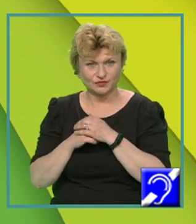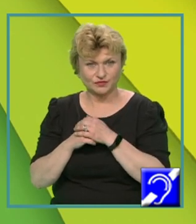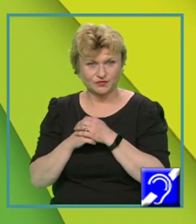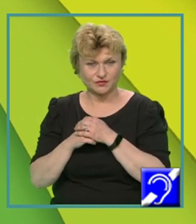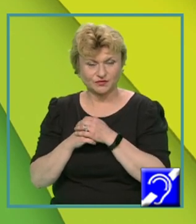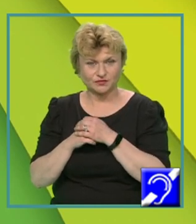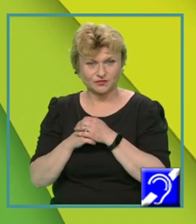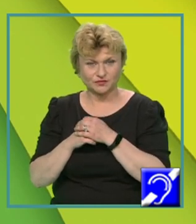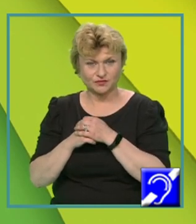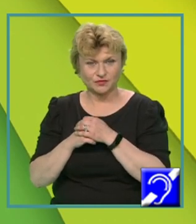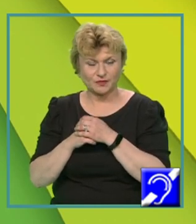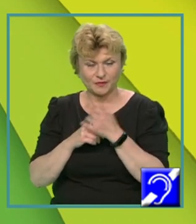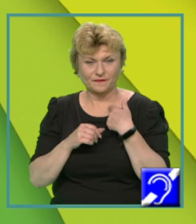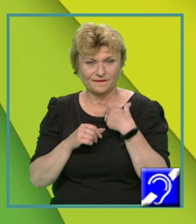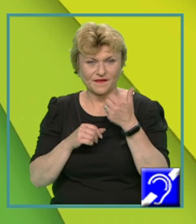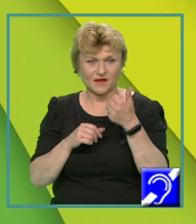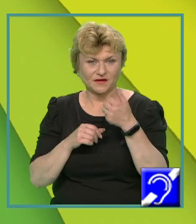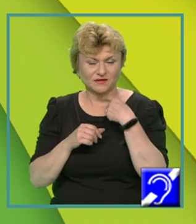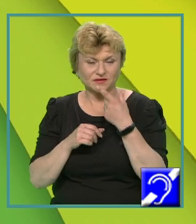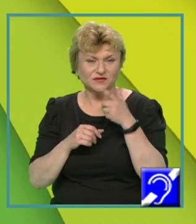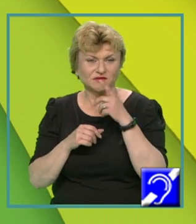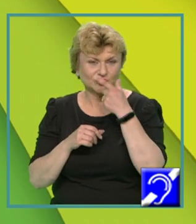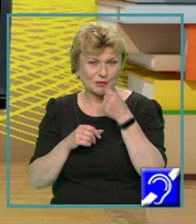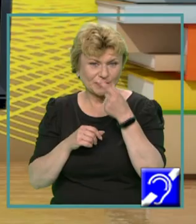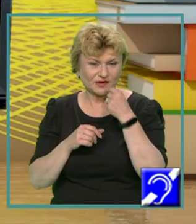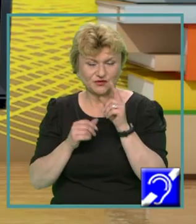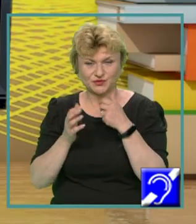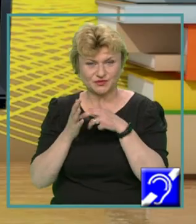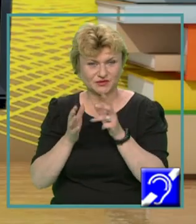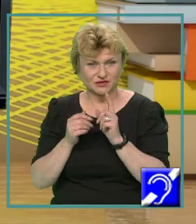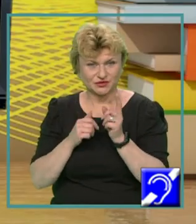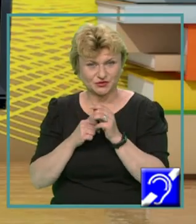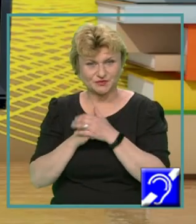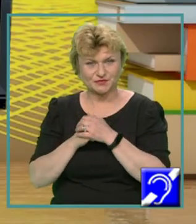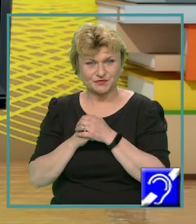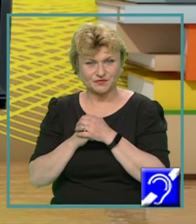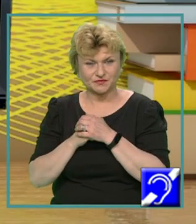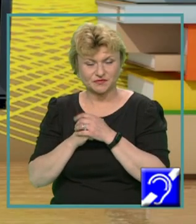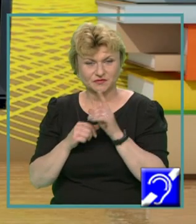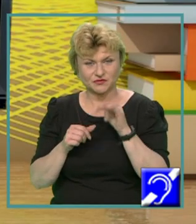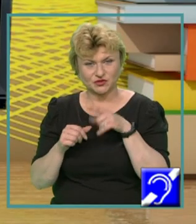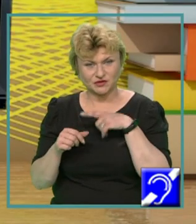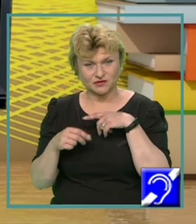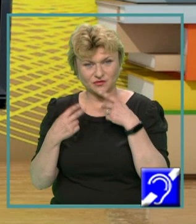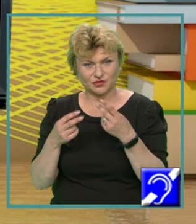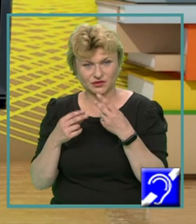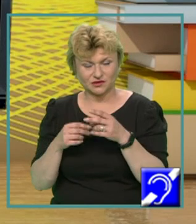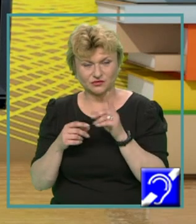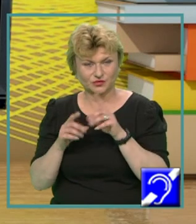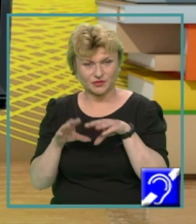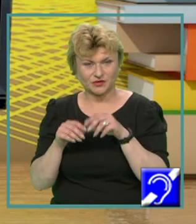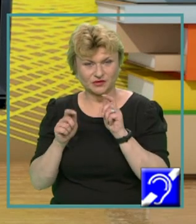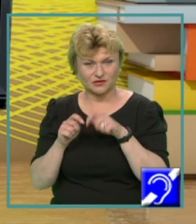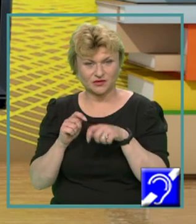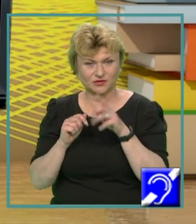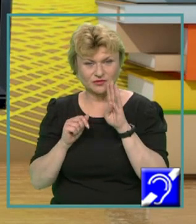că are alfa și are și beta, nu poate primi nici A, nici B, nici AB. Este donator universal, dar nu primește decât 0.